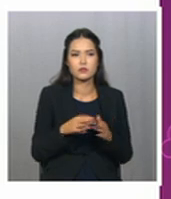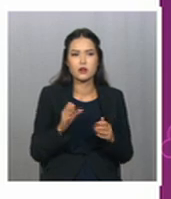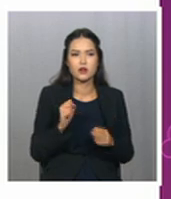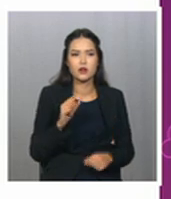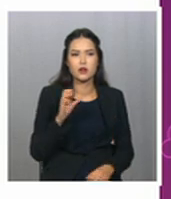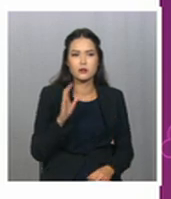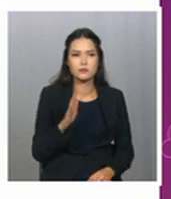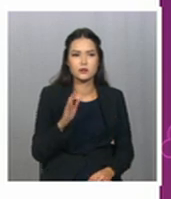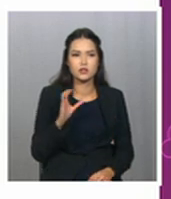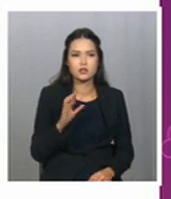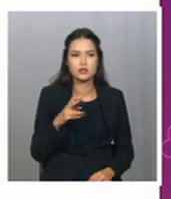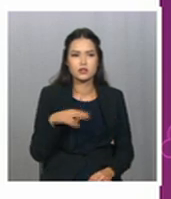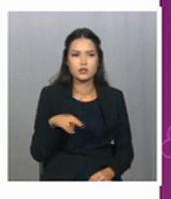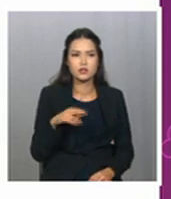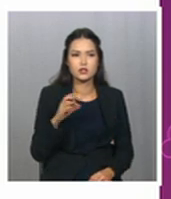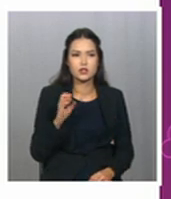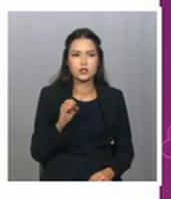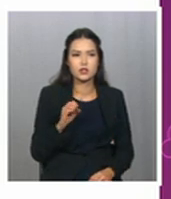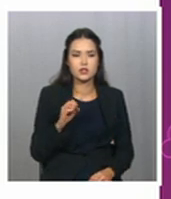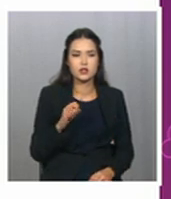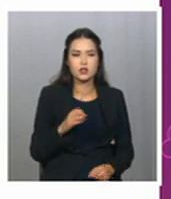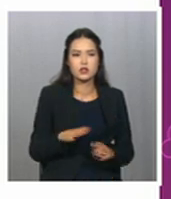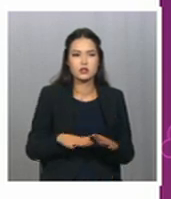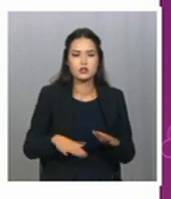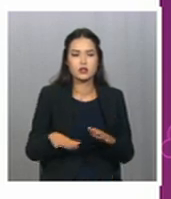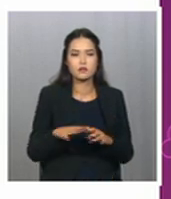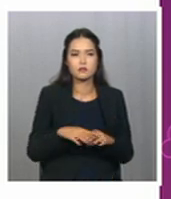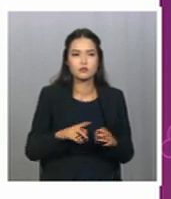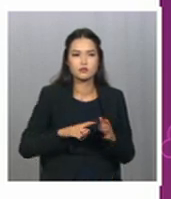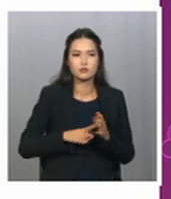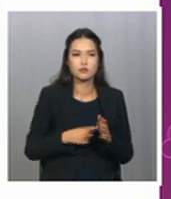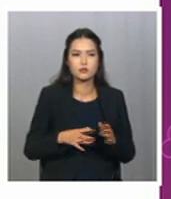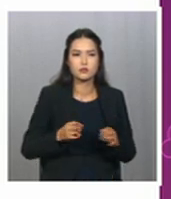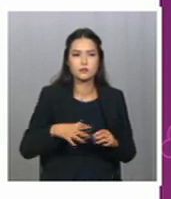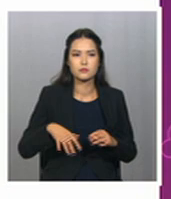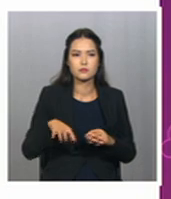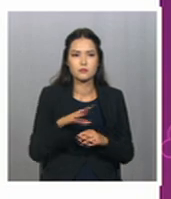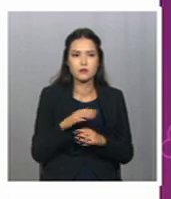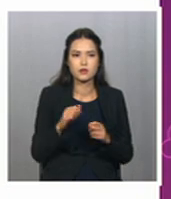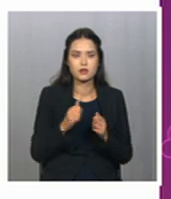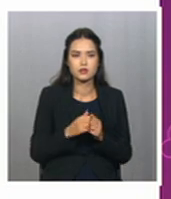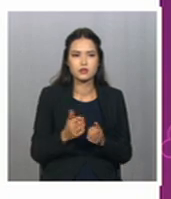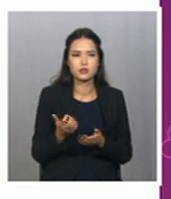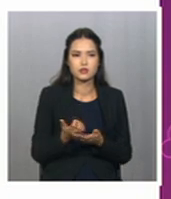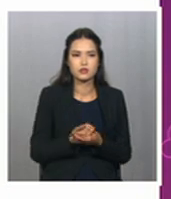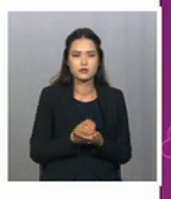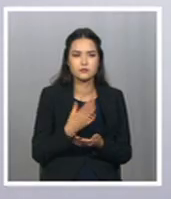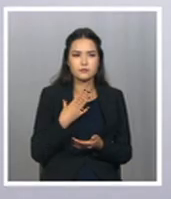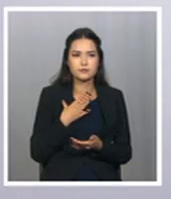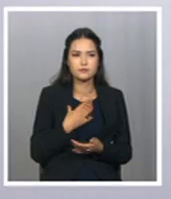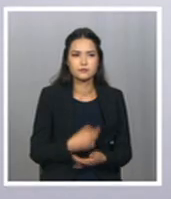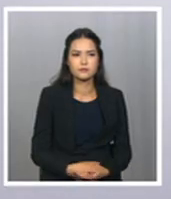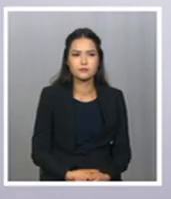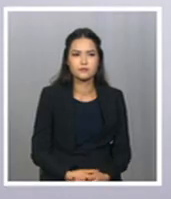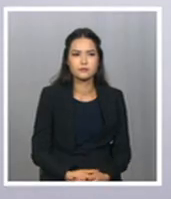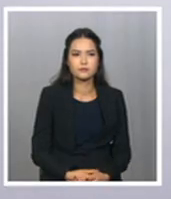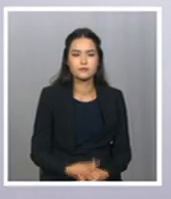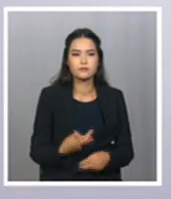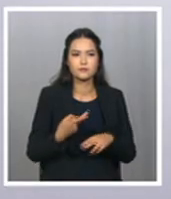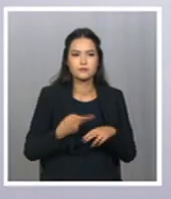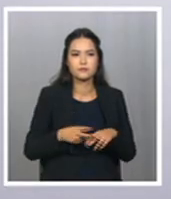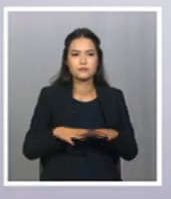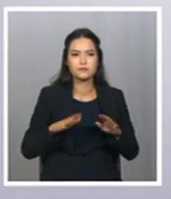D, E, F табандағы нүктелерінің барлық координаттарын есептеп жаздық. Сонымен бүгін